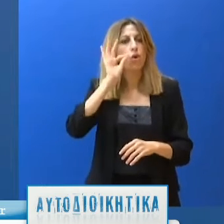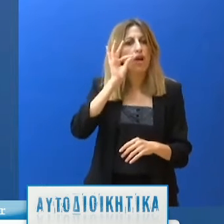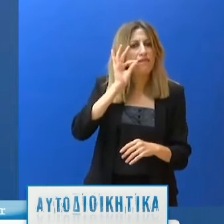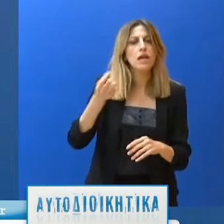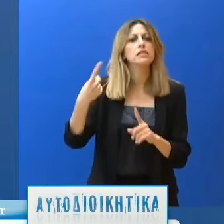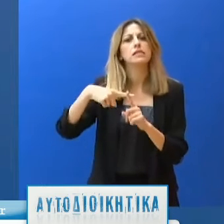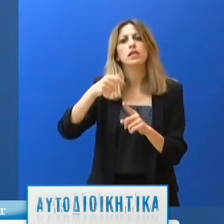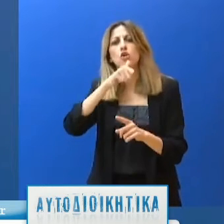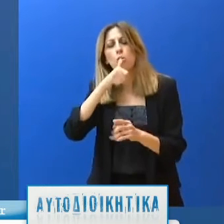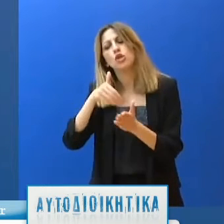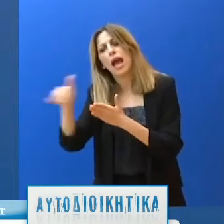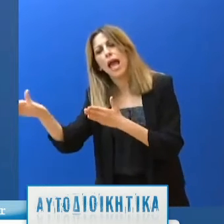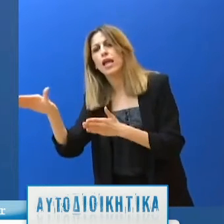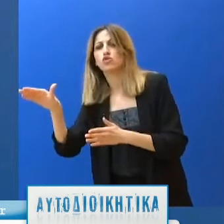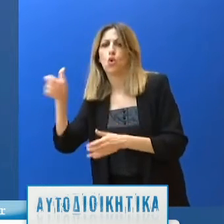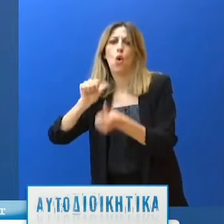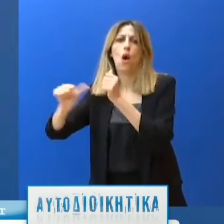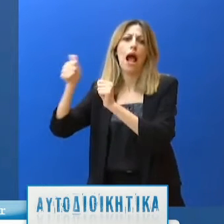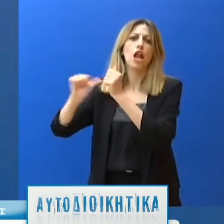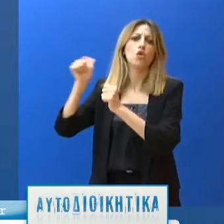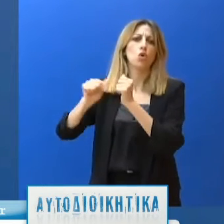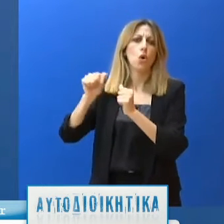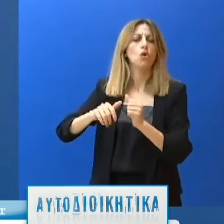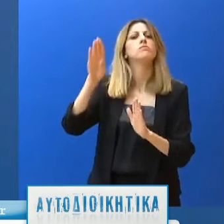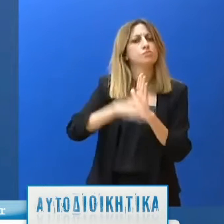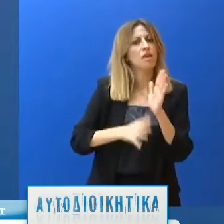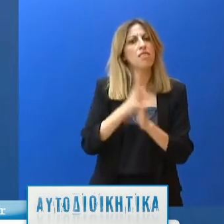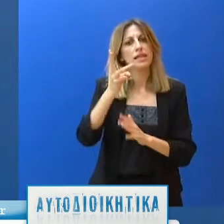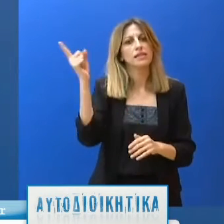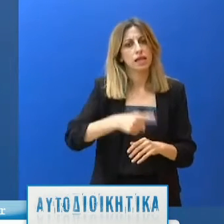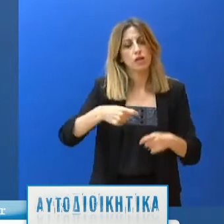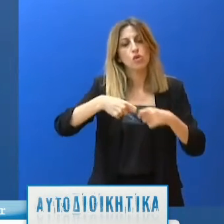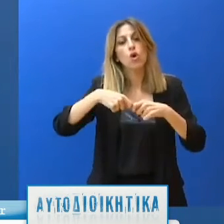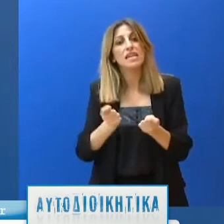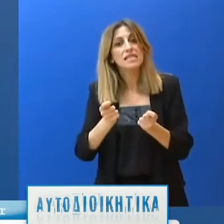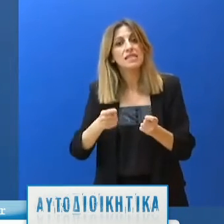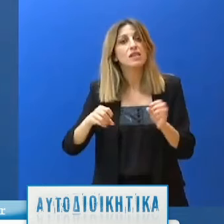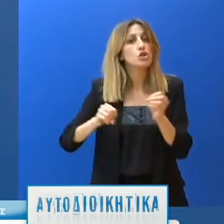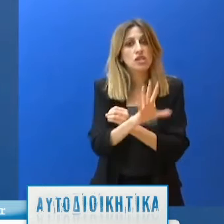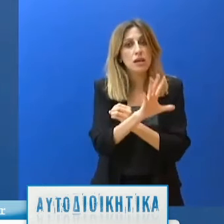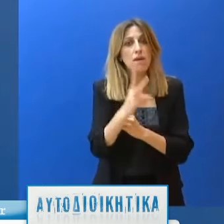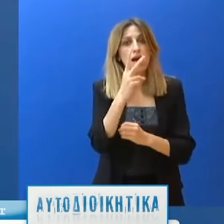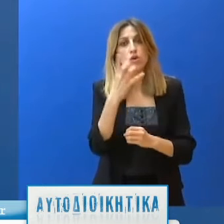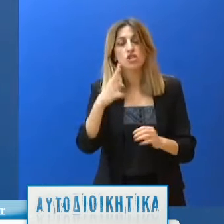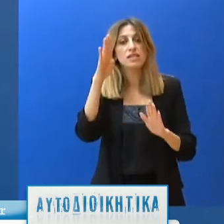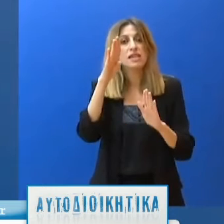το 24% στο 13%, στα εισιτήρια των κινηματογράφων από το 24% στο 13%.